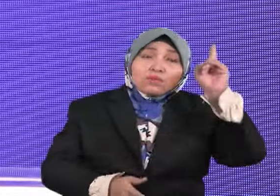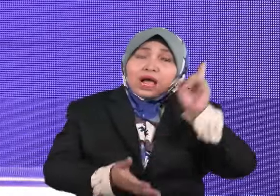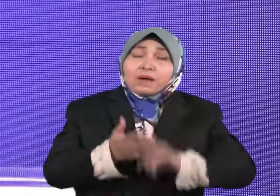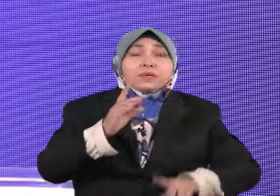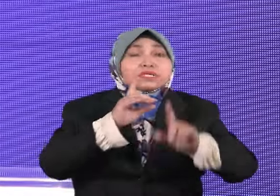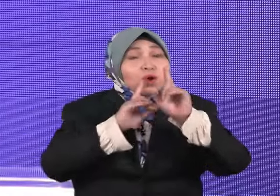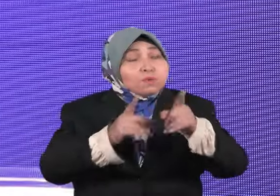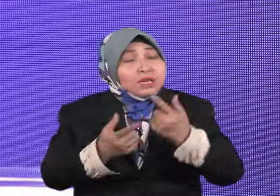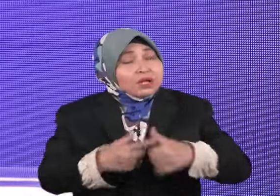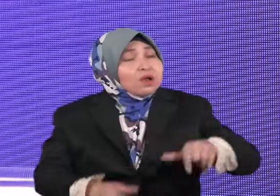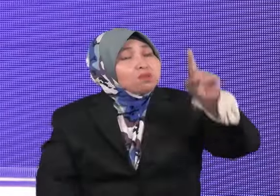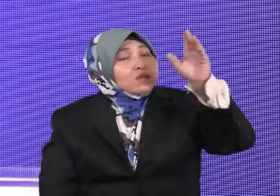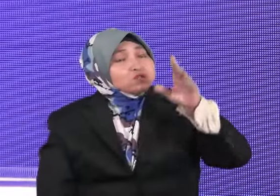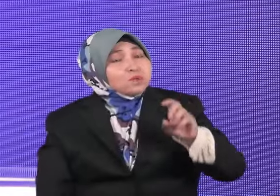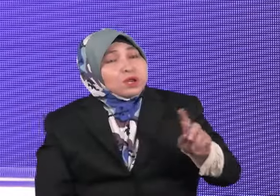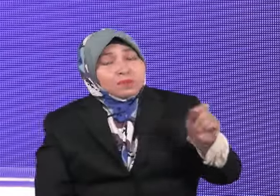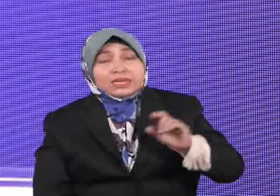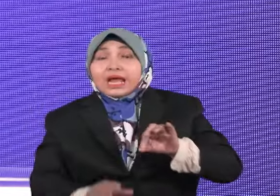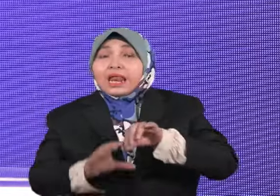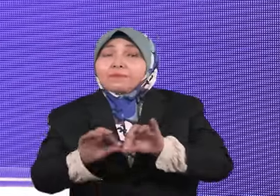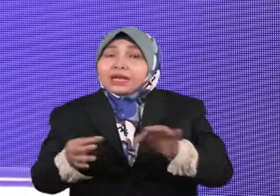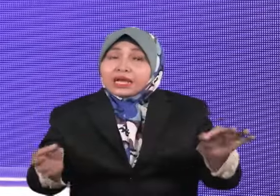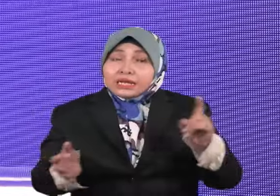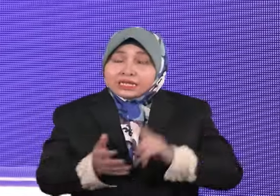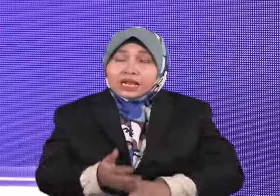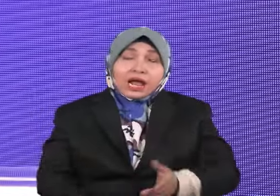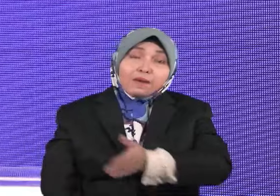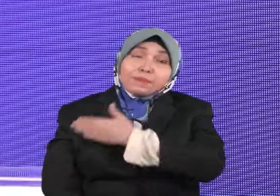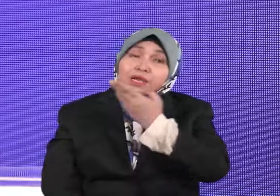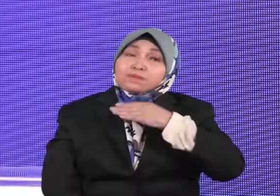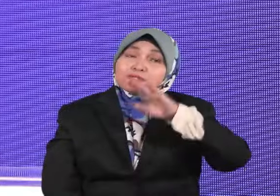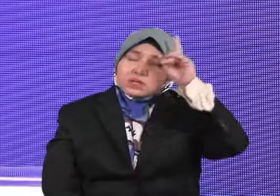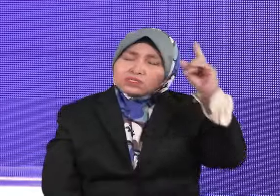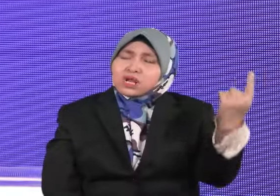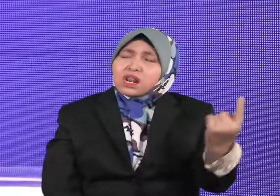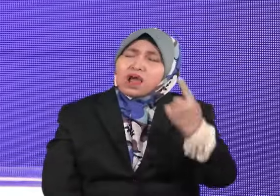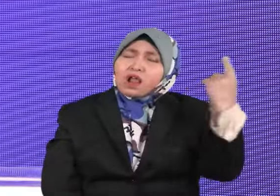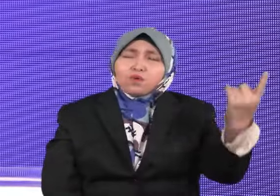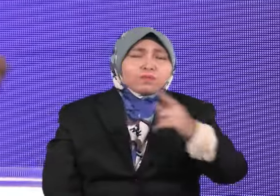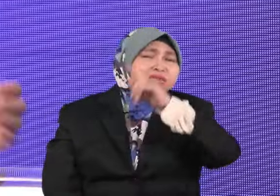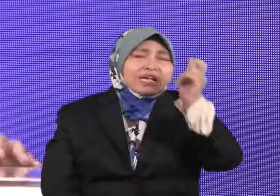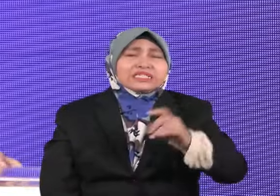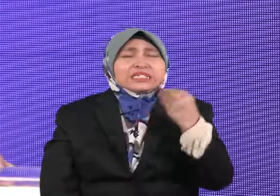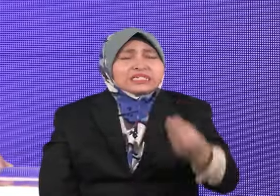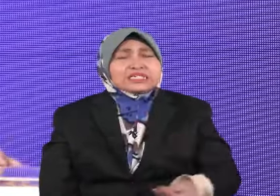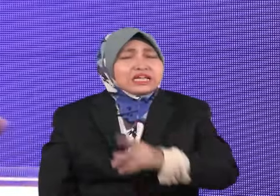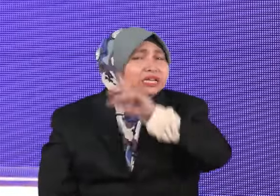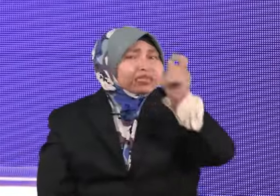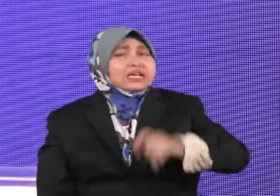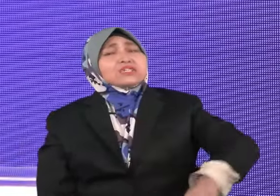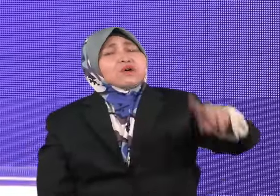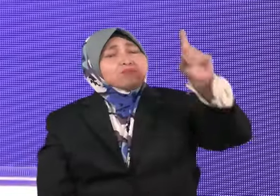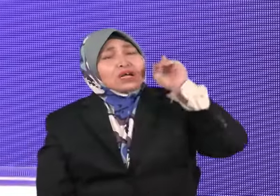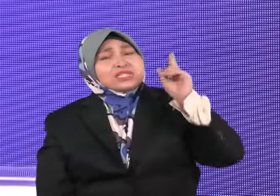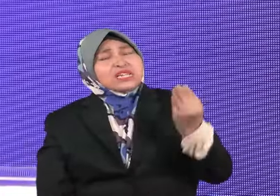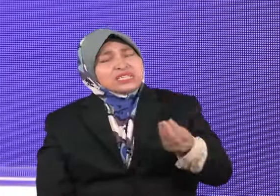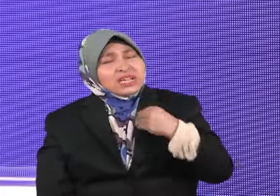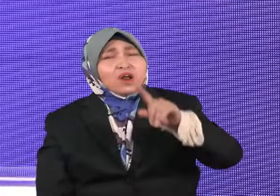jawapan daripada Allah Subhanahu Wa Taala dalam ayat ini? Ya, hamba bersyukur, dia selalu bertanya, sikit-sikit ditanya Allah. Sikit-sikit Allah cakap